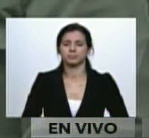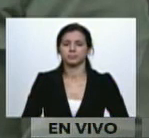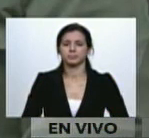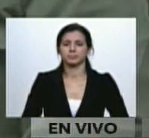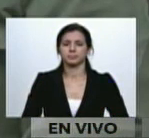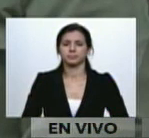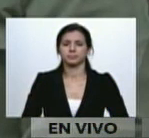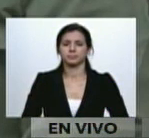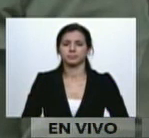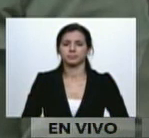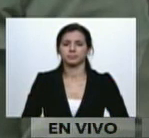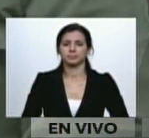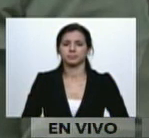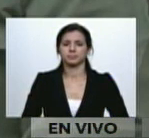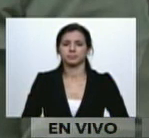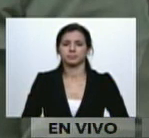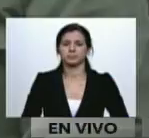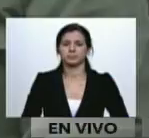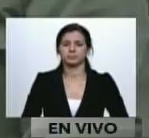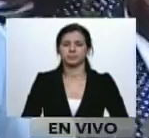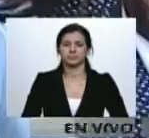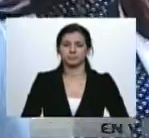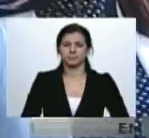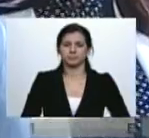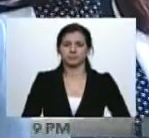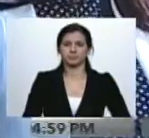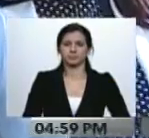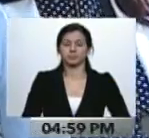Apatana me pori,